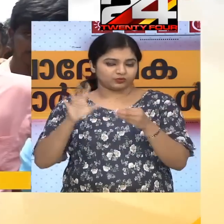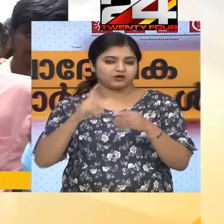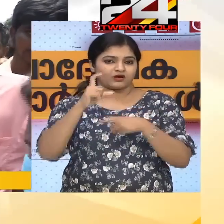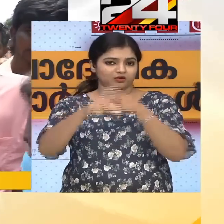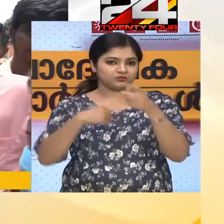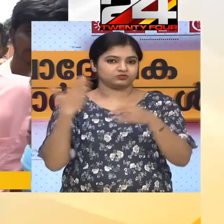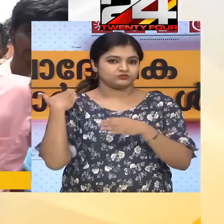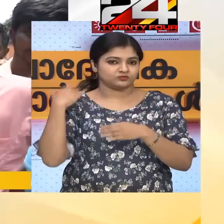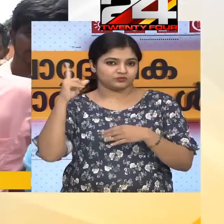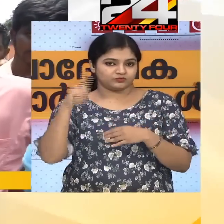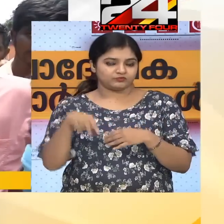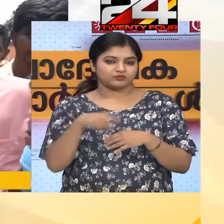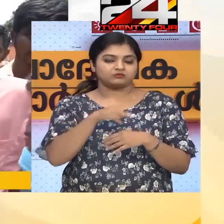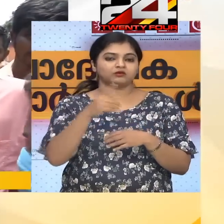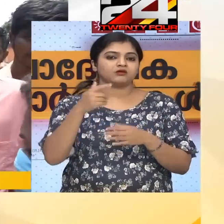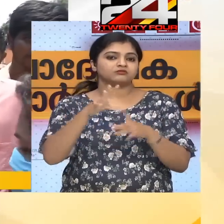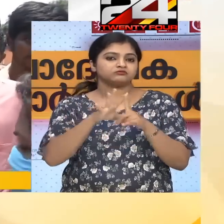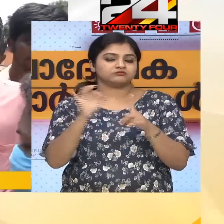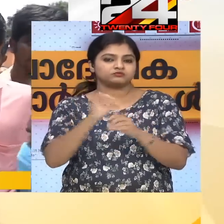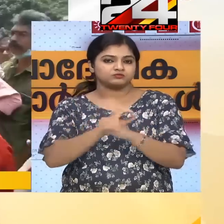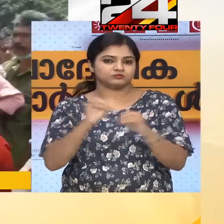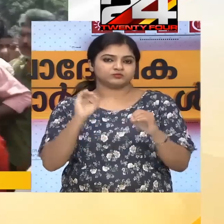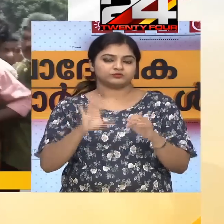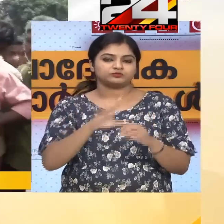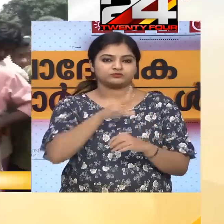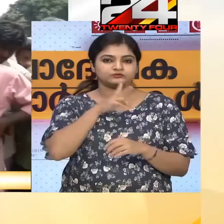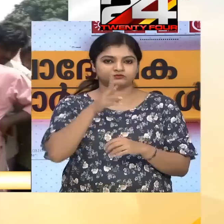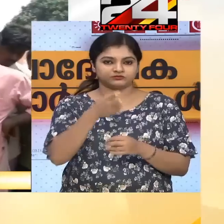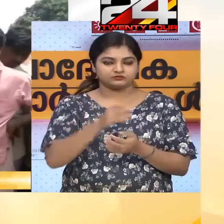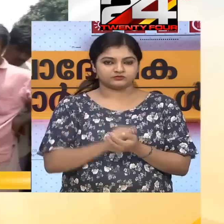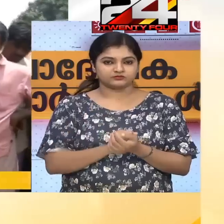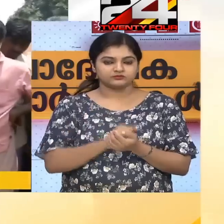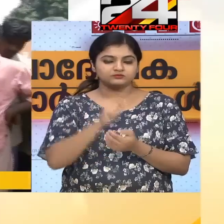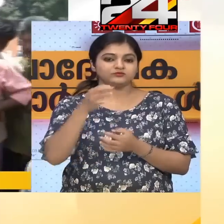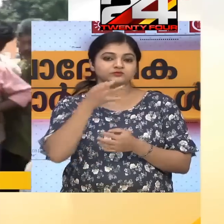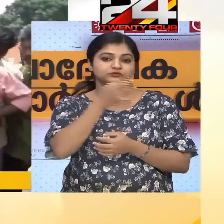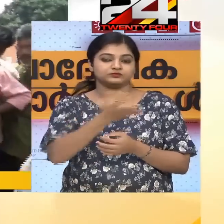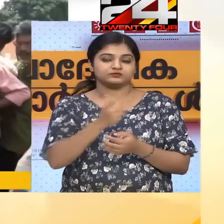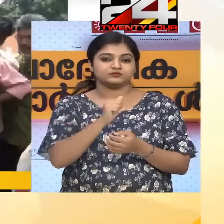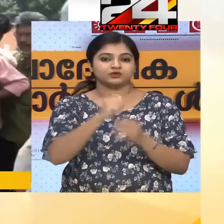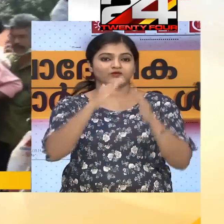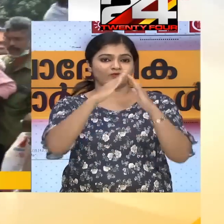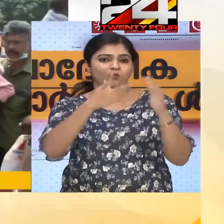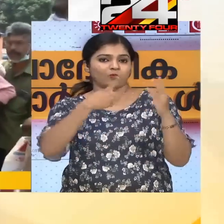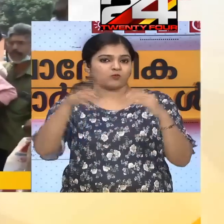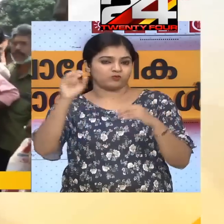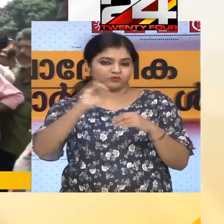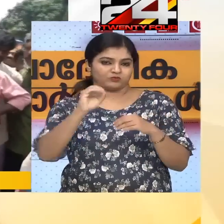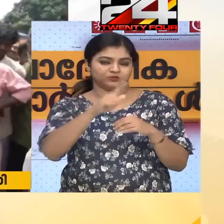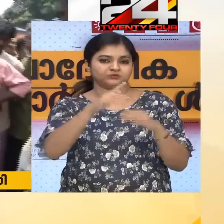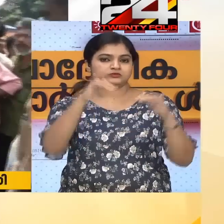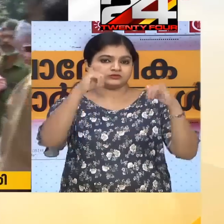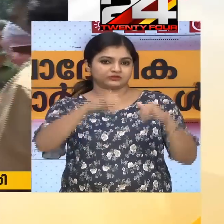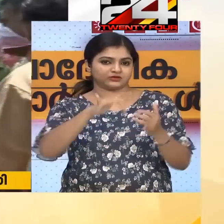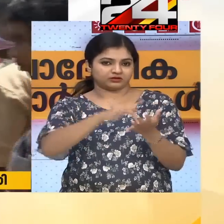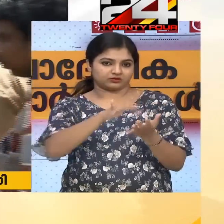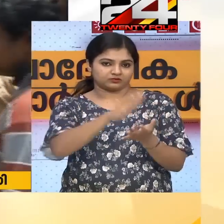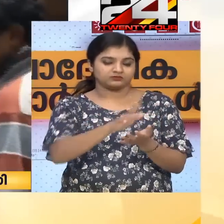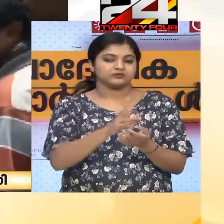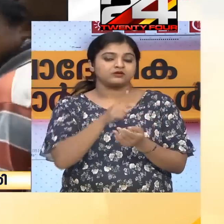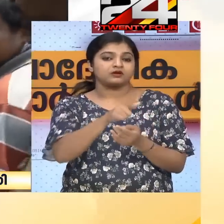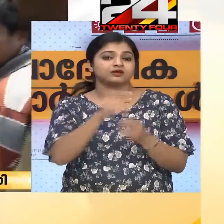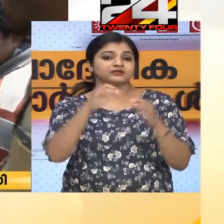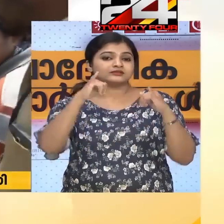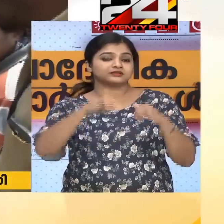ഉത്തരവാദിത്വം ഉണ്ട്. ആ ഉത്തരവാദിത്വം കമ്പനി ശരിയായ രീതിയിൽ നിർവഹിക്കുന്നില്ല. ഇപ്പം വീടുകളിൽ പോവാതെ നിങ്ങളെല്ലാവരും ഇവിടെ താമസിക്കുന്ന ഒരു സ്ഥിതിവിശേഷമല്ലേ ഉള്ളത്? അവിടെ എങ്ങനെയാണ് താമസ സൗകര്യം